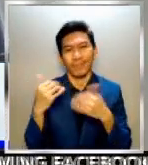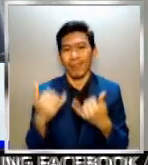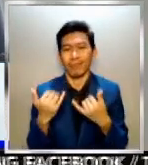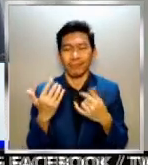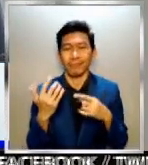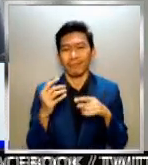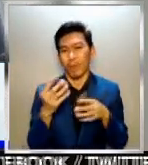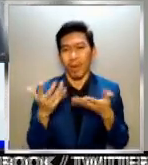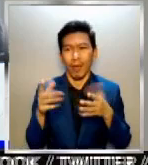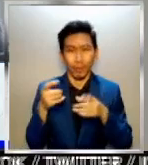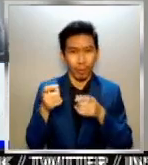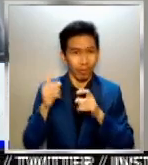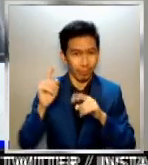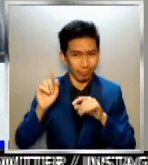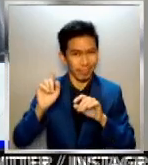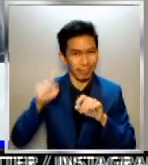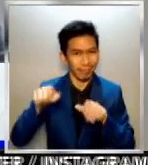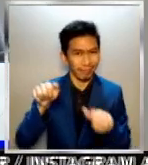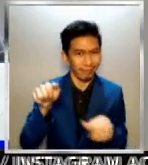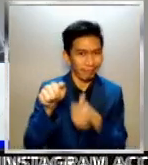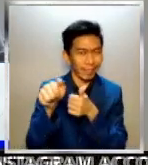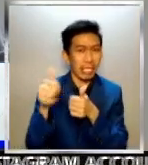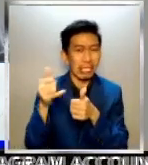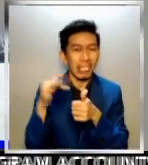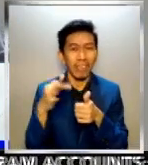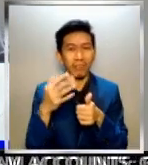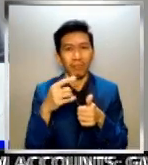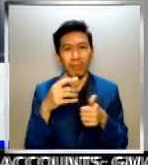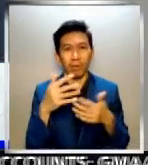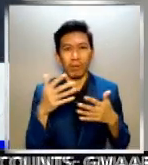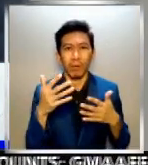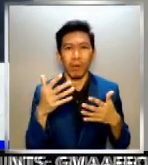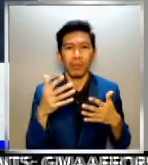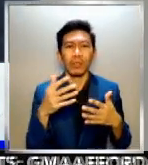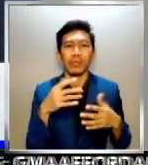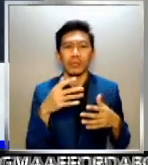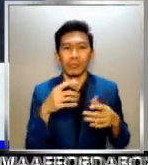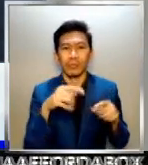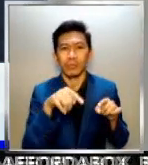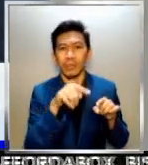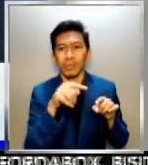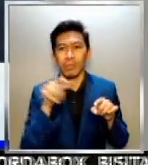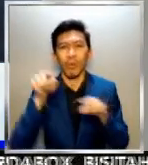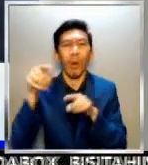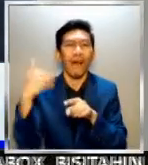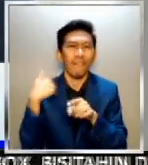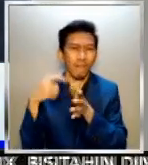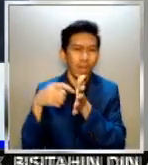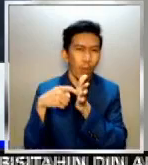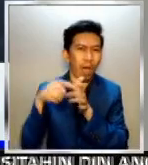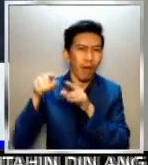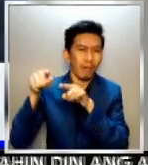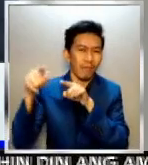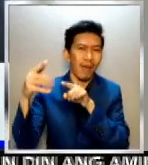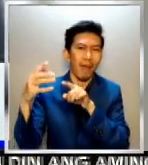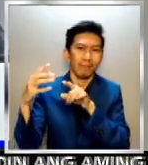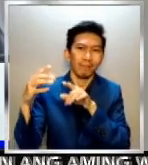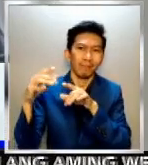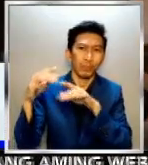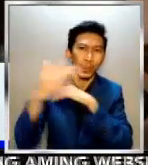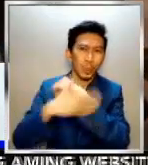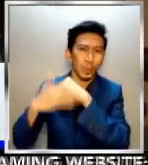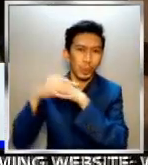doon. Kasi kung hindi nila matanggap ang bakuna na rinirequire ng mga employer nila, kawawa naman